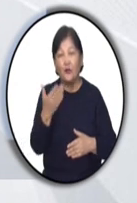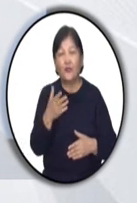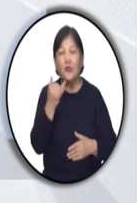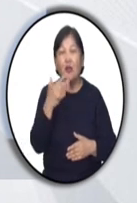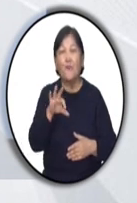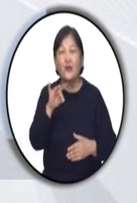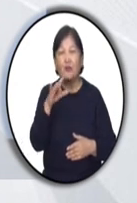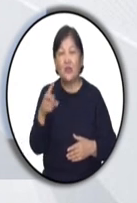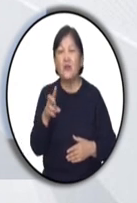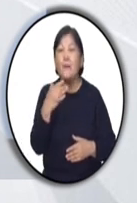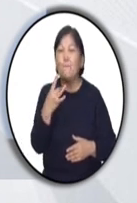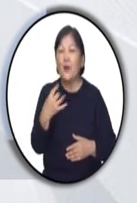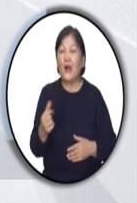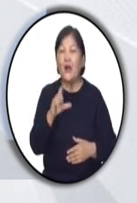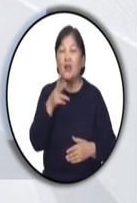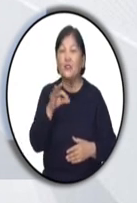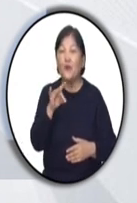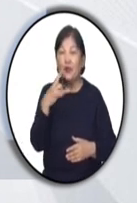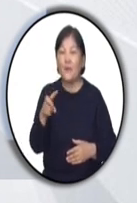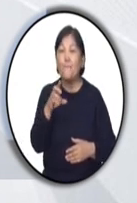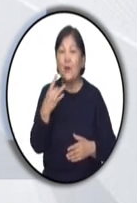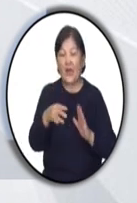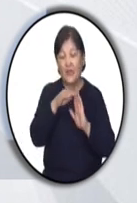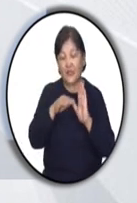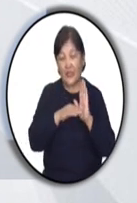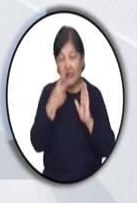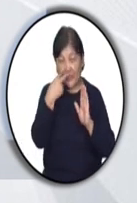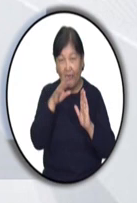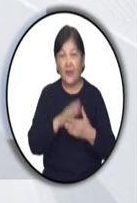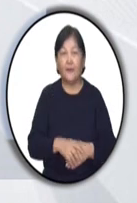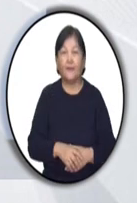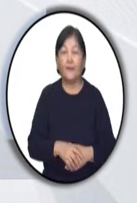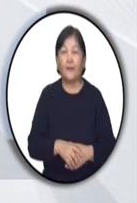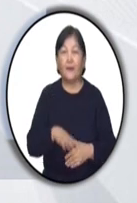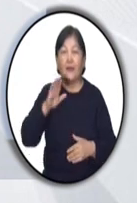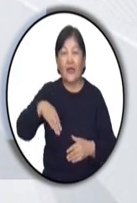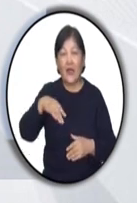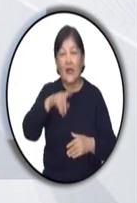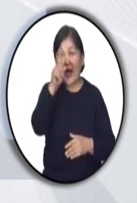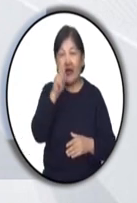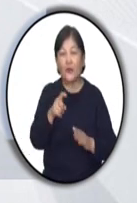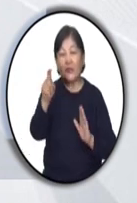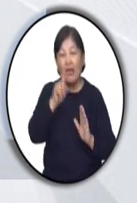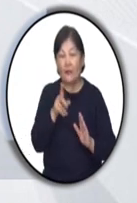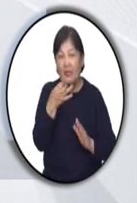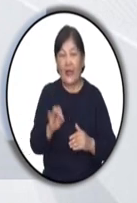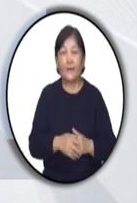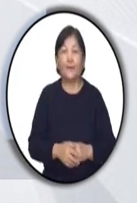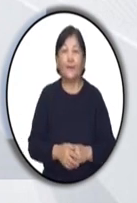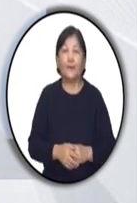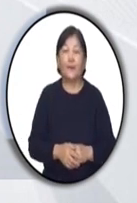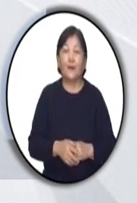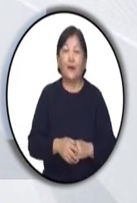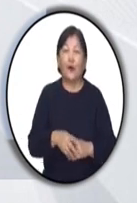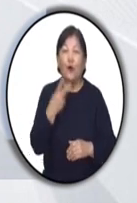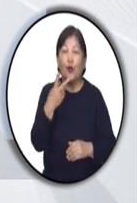тулгуурлаад дараа нь өгсөн импортын бараа, экспортын барааны чагсаалтыг харж байгаад дараах